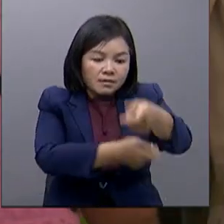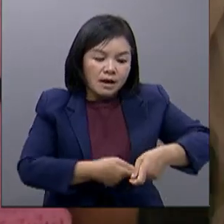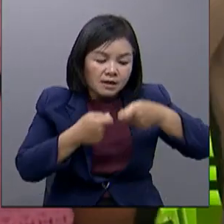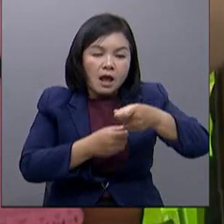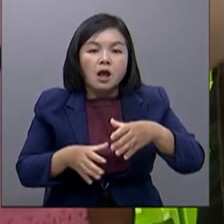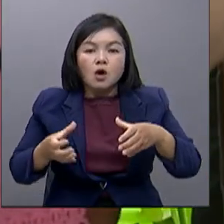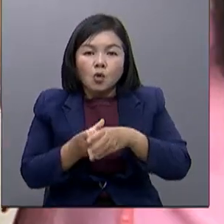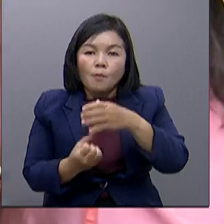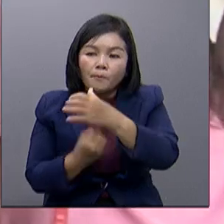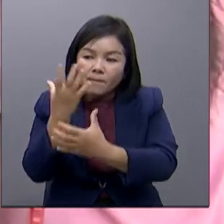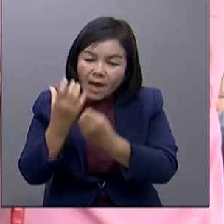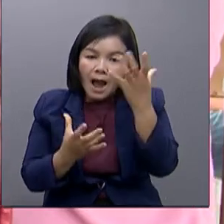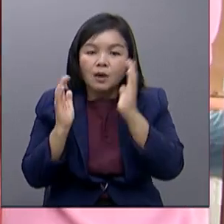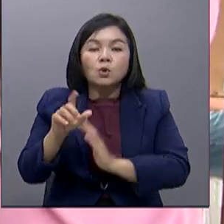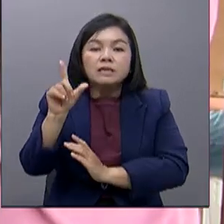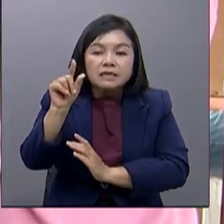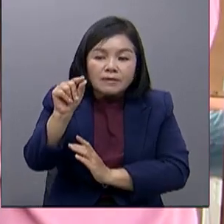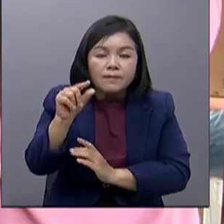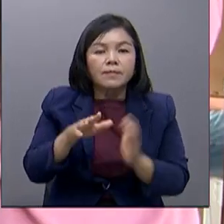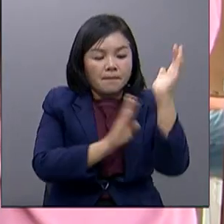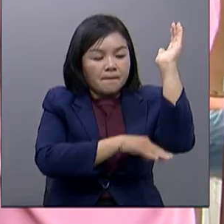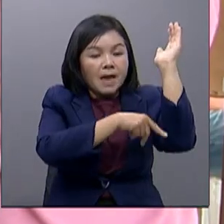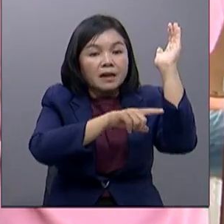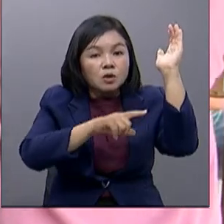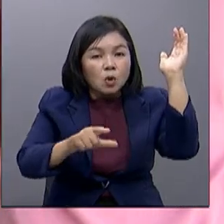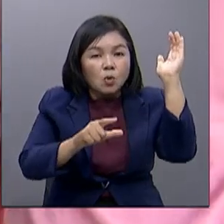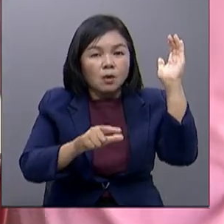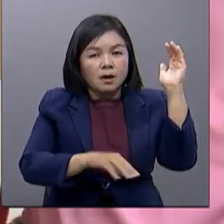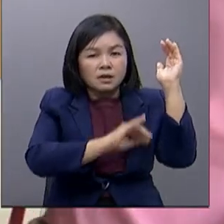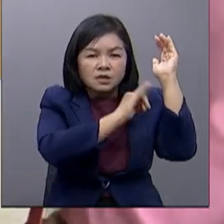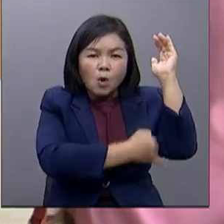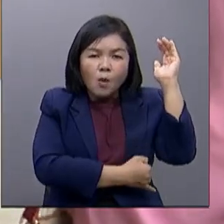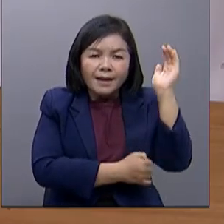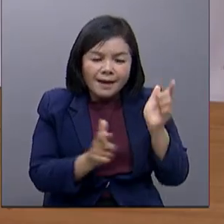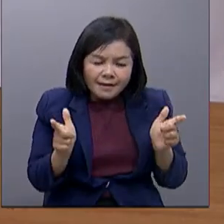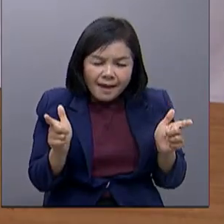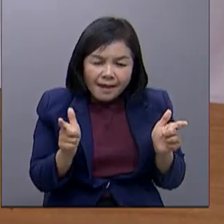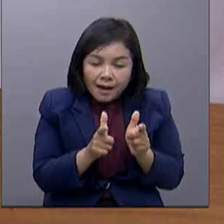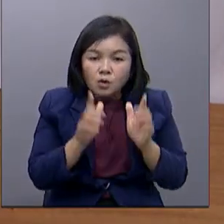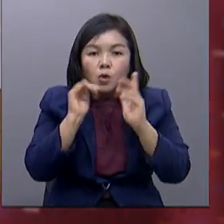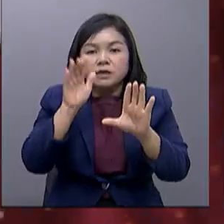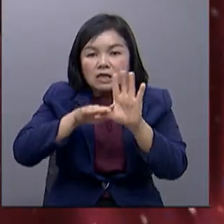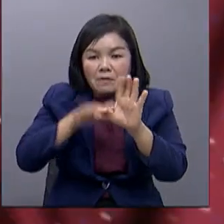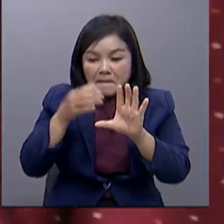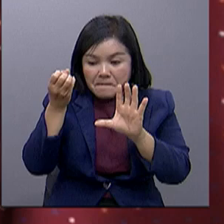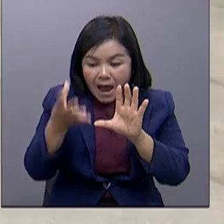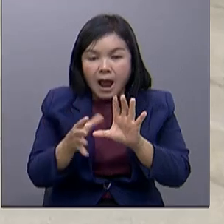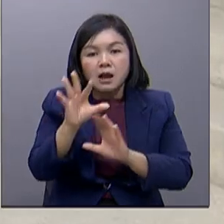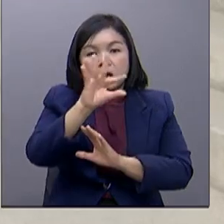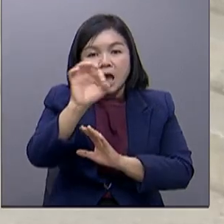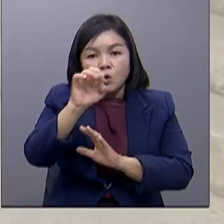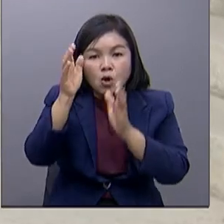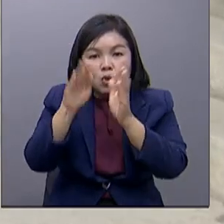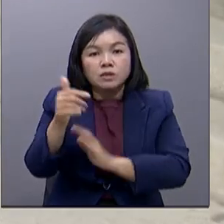20คนค่ะและแม้ว่าจังหวัดพัทลุงจะเป็นจังหวัดเล็กๆทางภาคใต้แต่ก็มีผู้สมัครรวมมากถึง 911